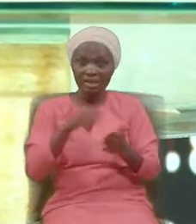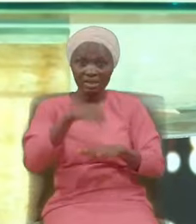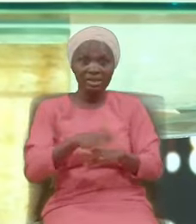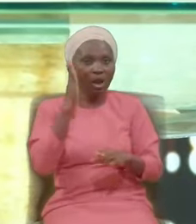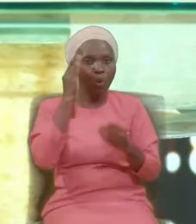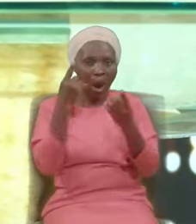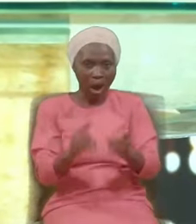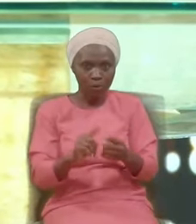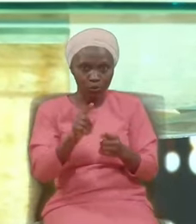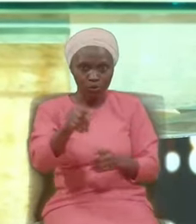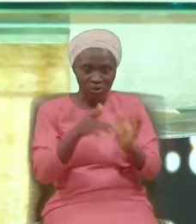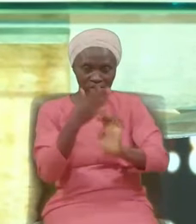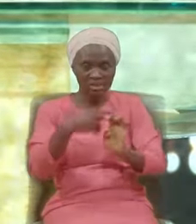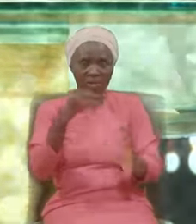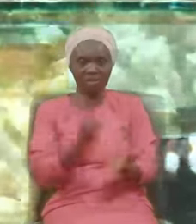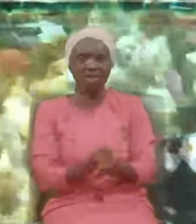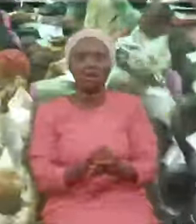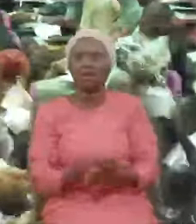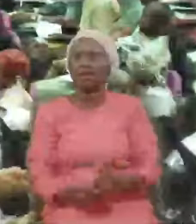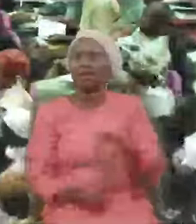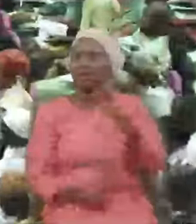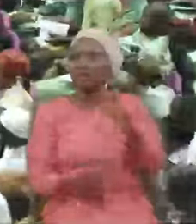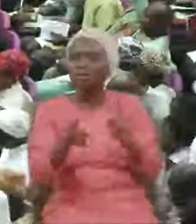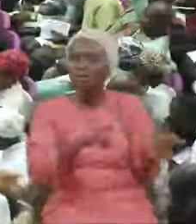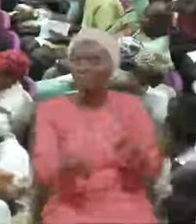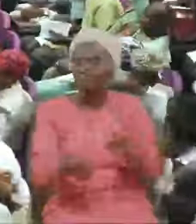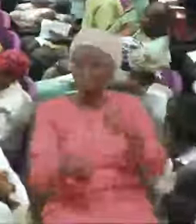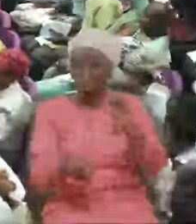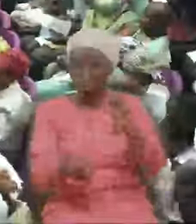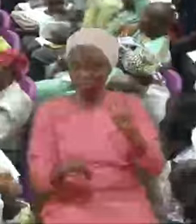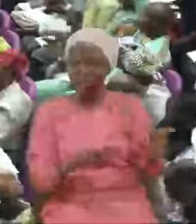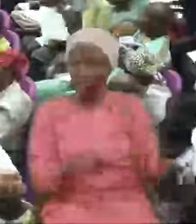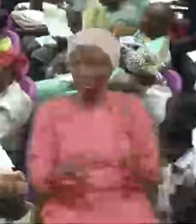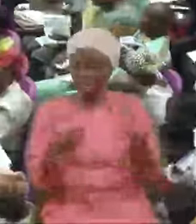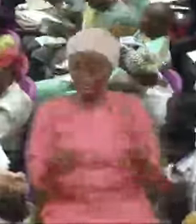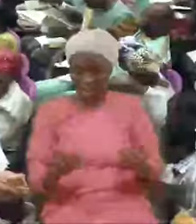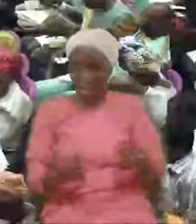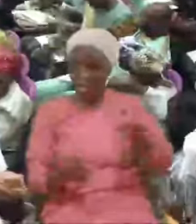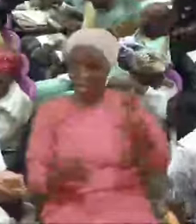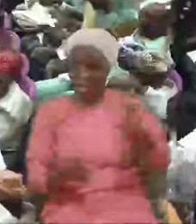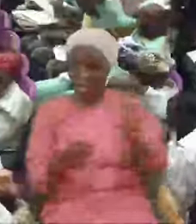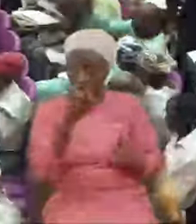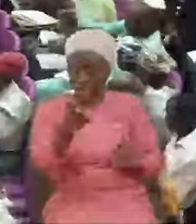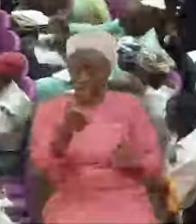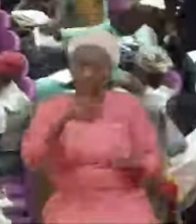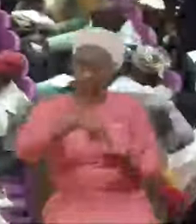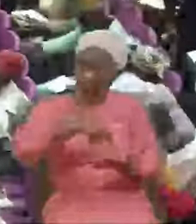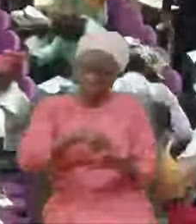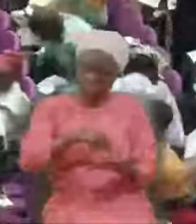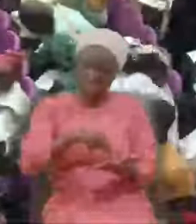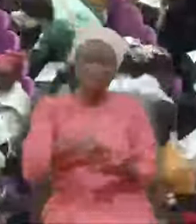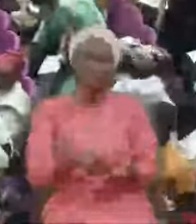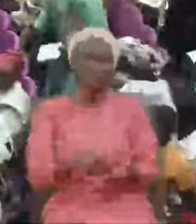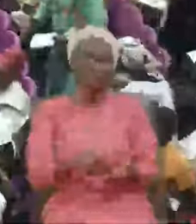Maintenant, êtes-vous prêt? Où êtes-vous? Je dis, où êtes-vous? Et vous êtes assis là-bas. Je dis,